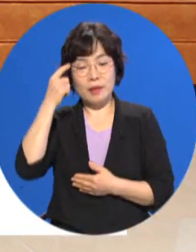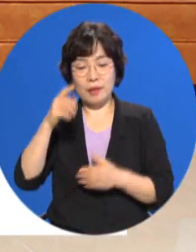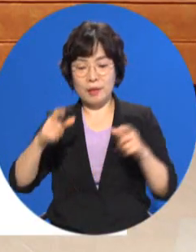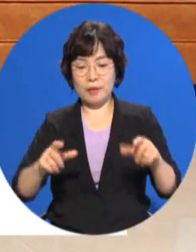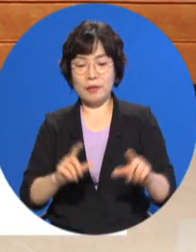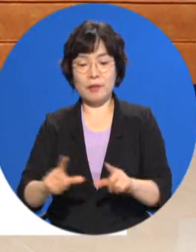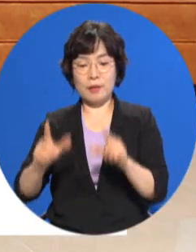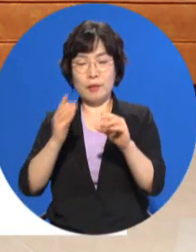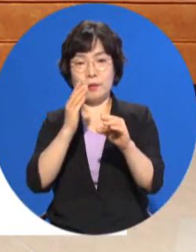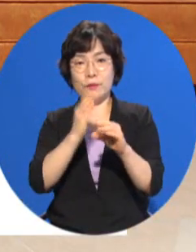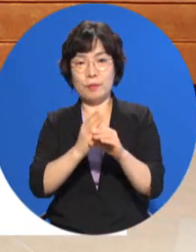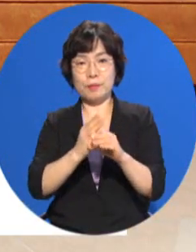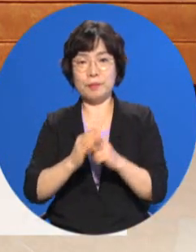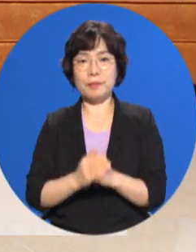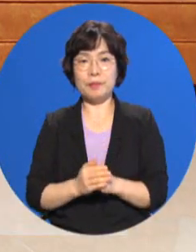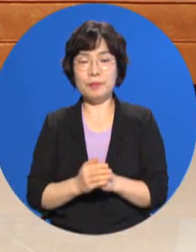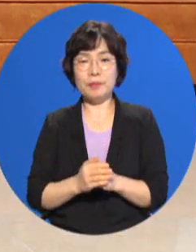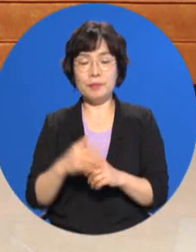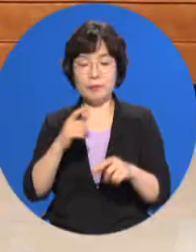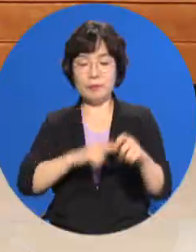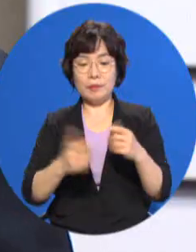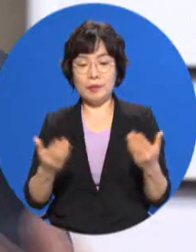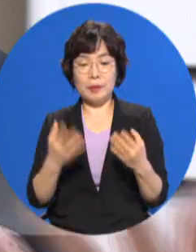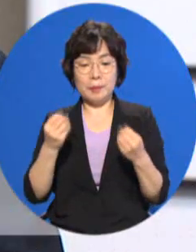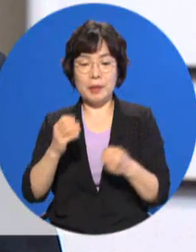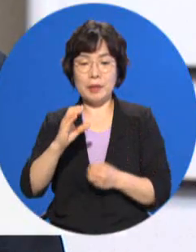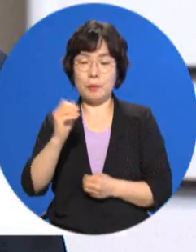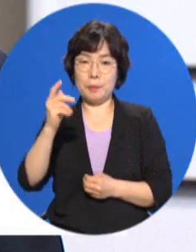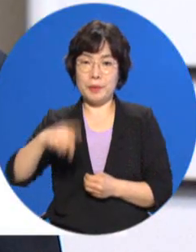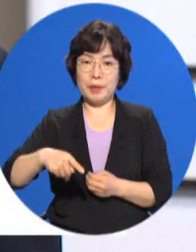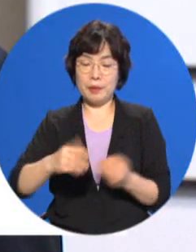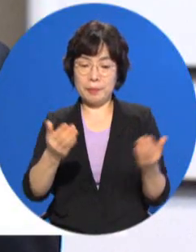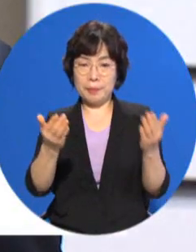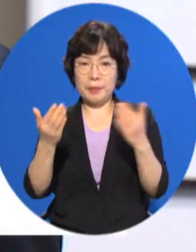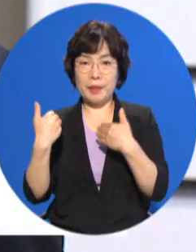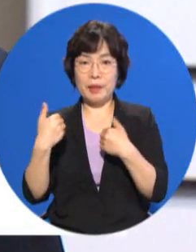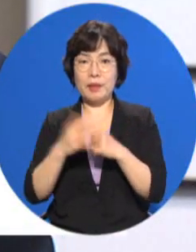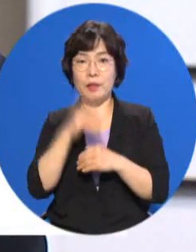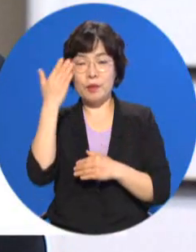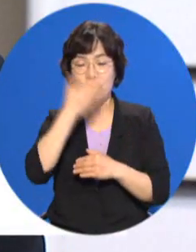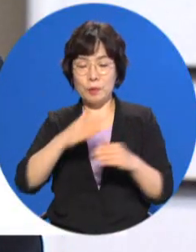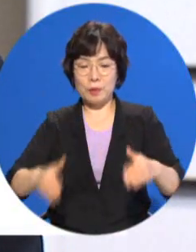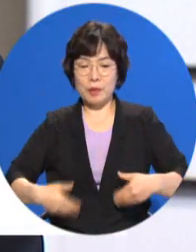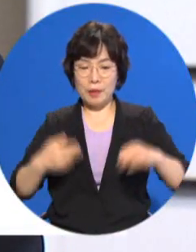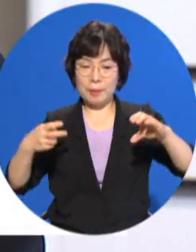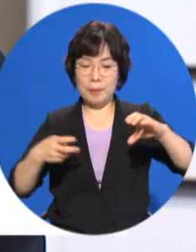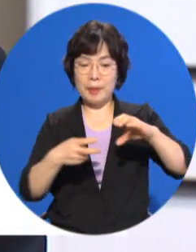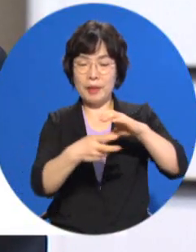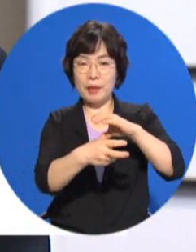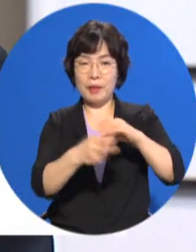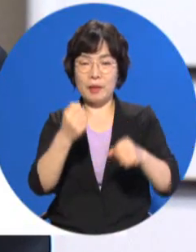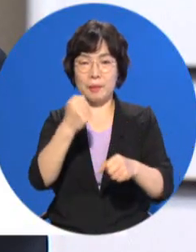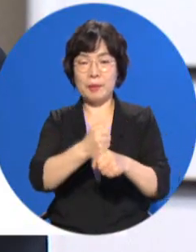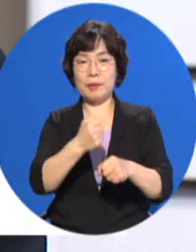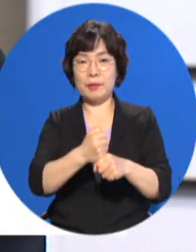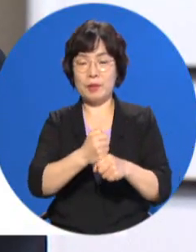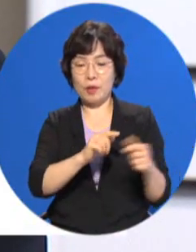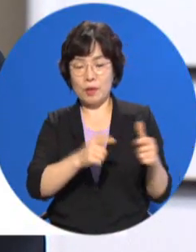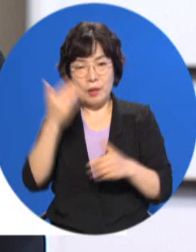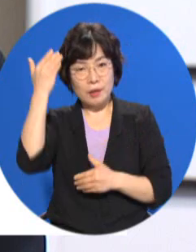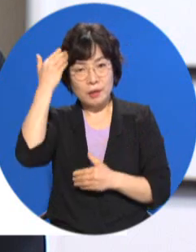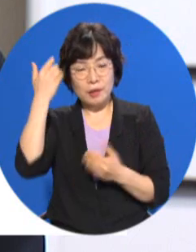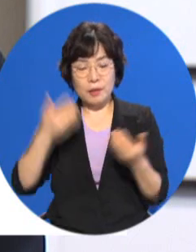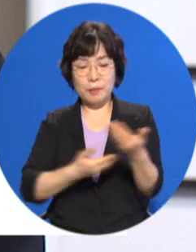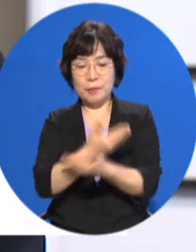살면서 앞으로 우리에서 또 해야 될 일도 많지 않습니까? 뭐 COP 유출이라든지 여수 남해간 해저 채널이라든지 여기에 대한 노하우를